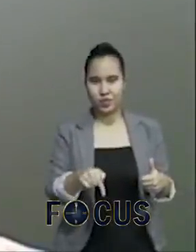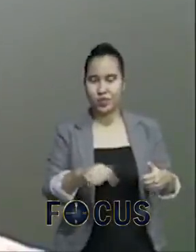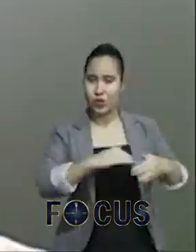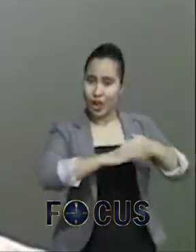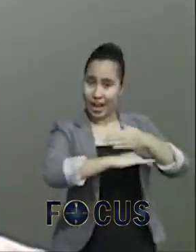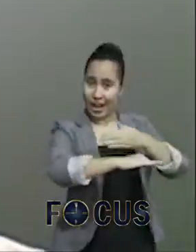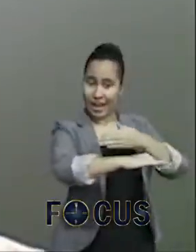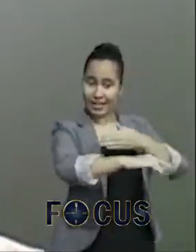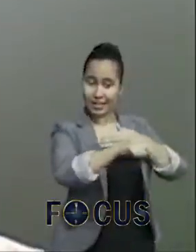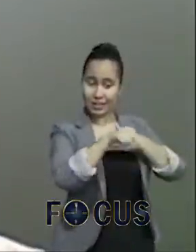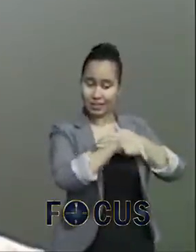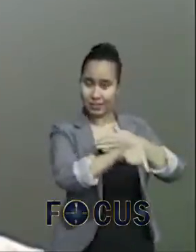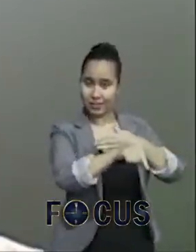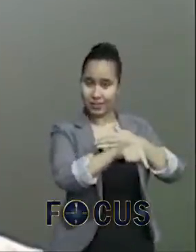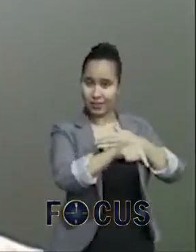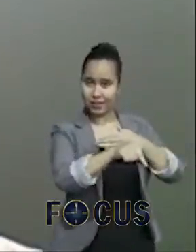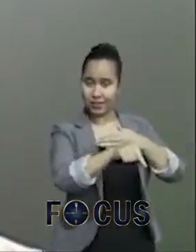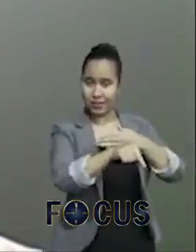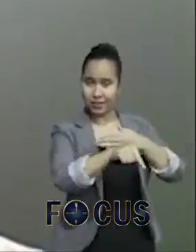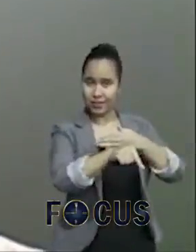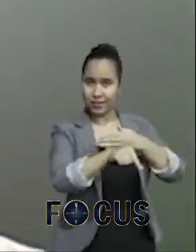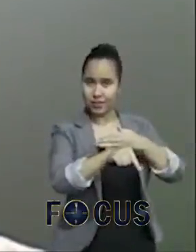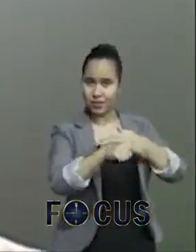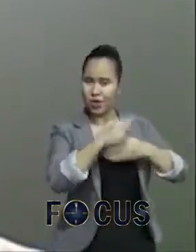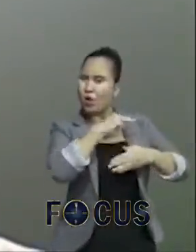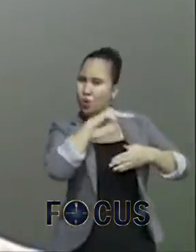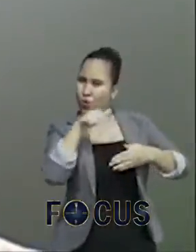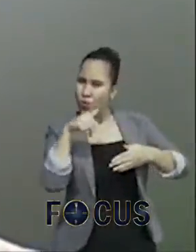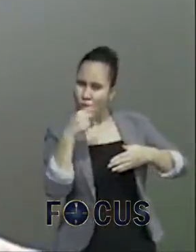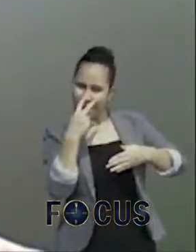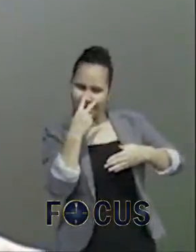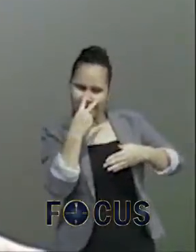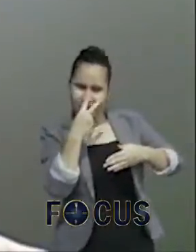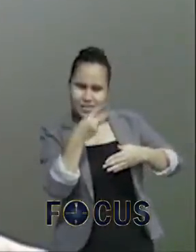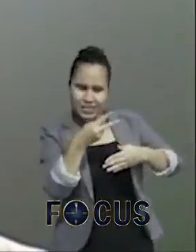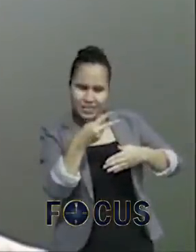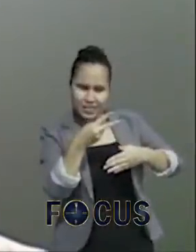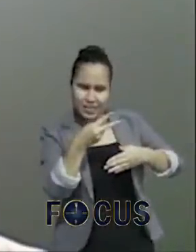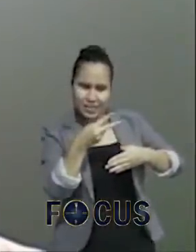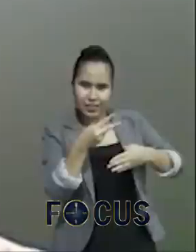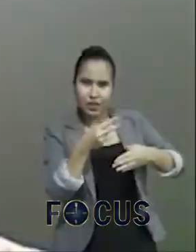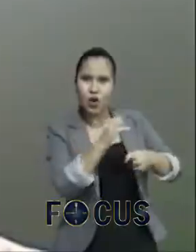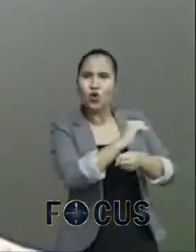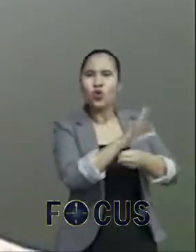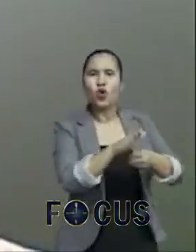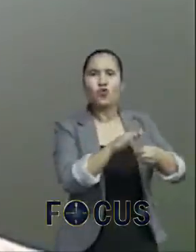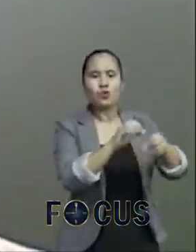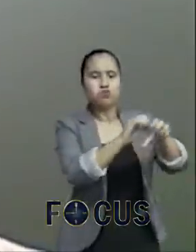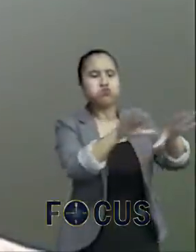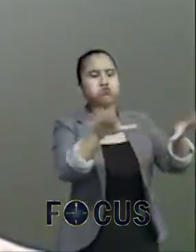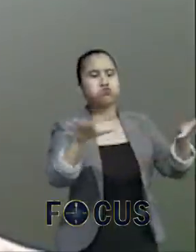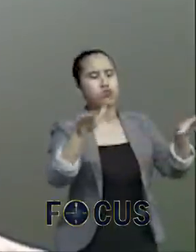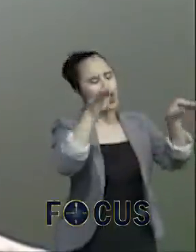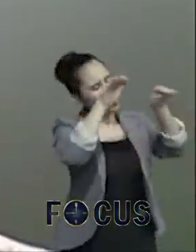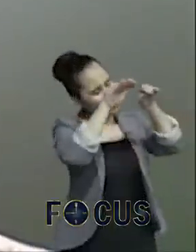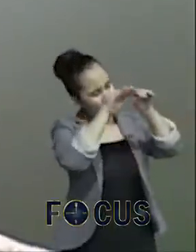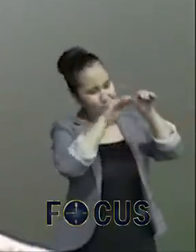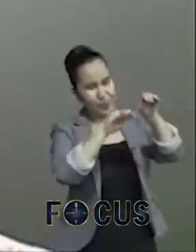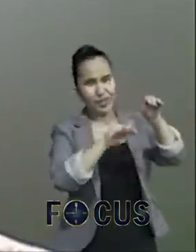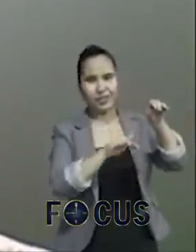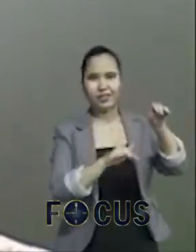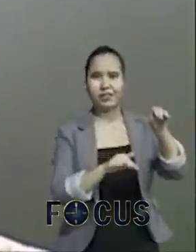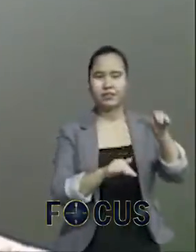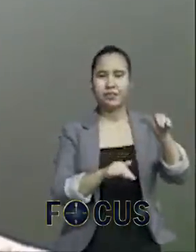we zien dat er een afname is van de uitbraak van COVID en beter beheersbare maatregelen zijn. Echter,